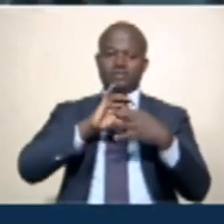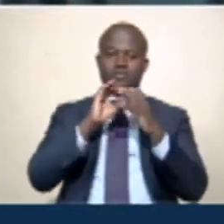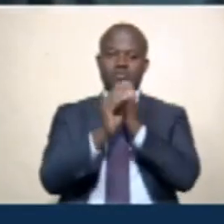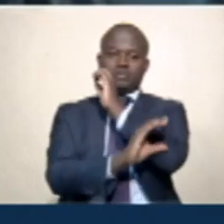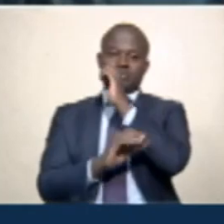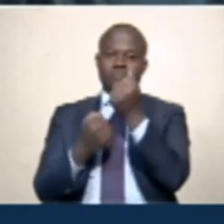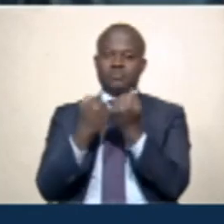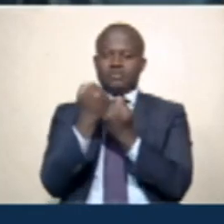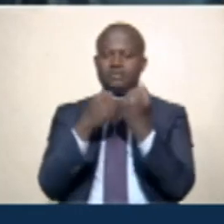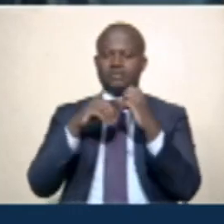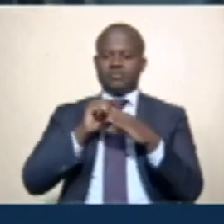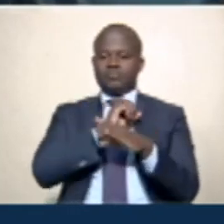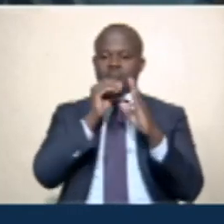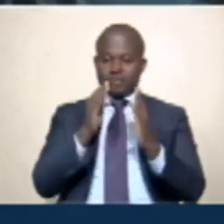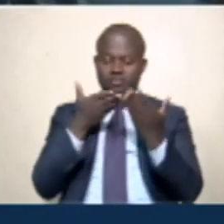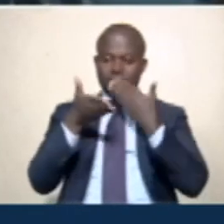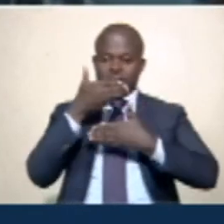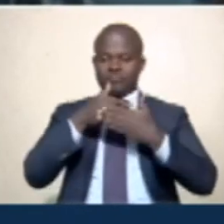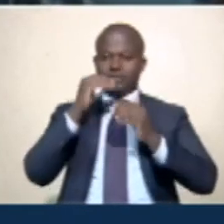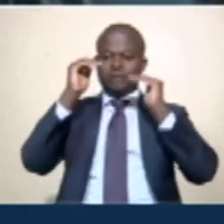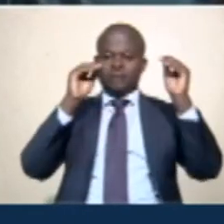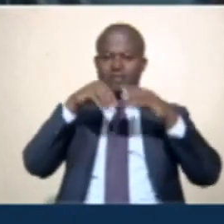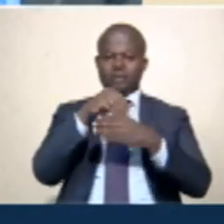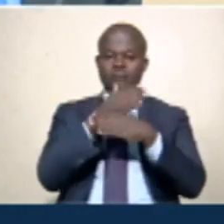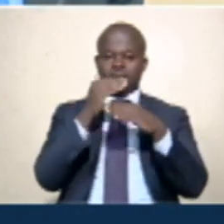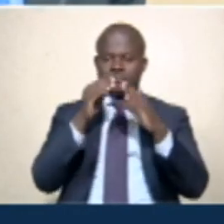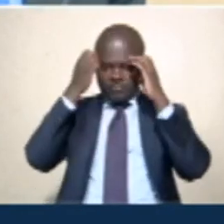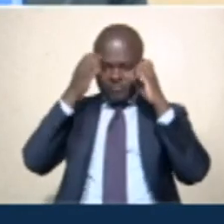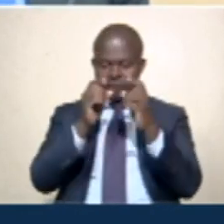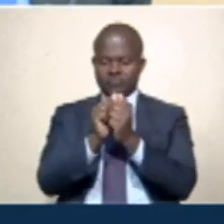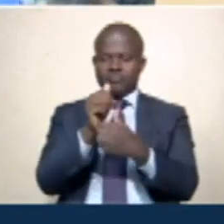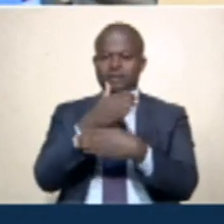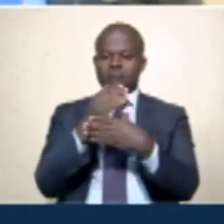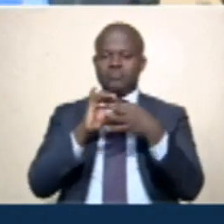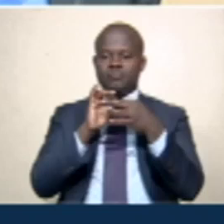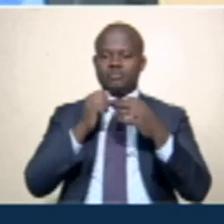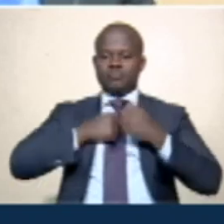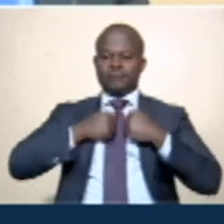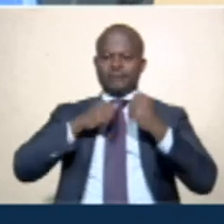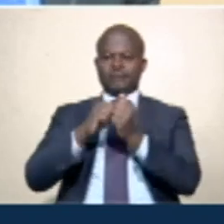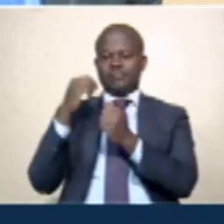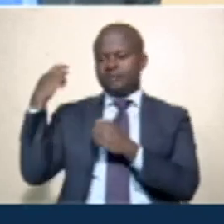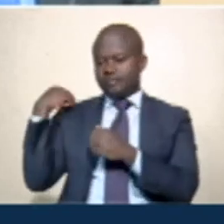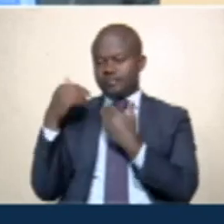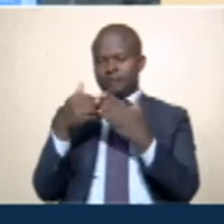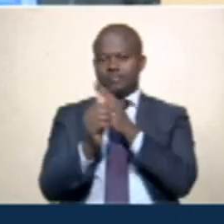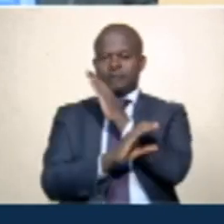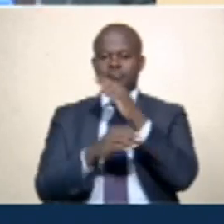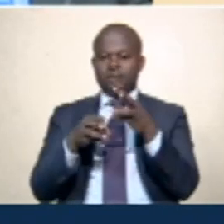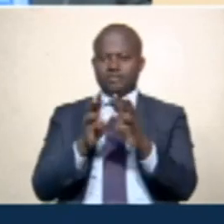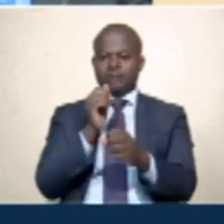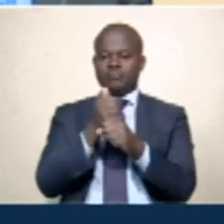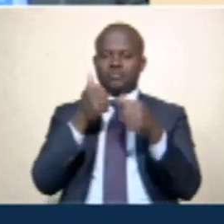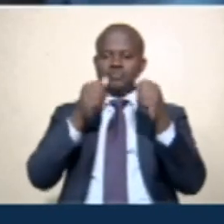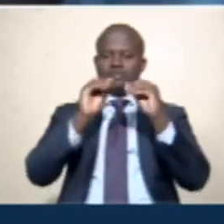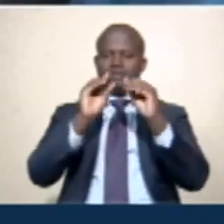ubutwererane n'umutekano muri sena irimo kuganira n'inzego zirimo minisiteri y'uburezi na minisiteri y'ubumwe bw'abanyarwanda n'inshingano mboneragihugu ku kunoza